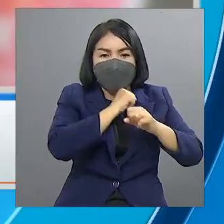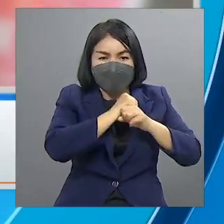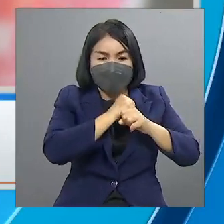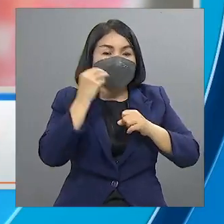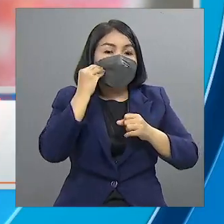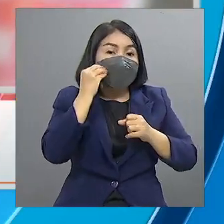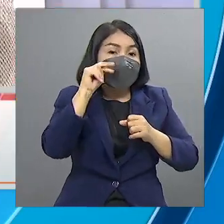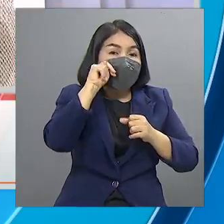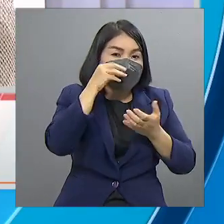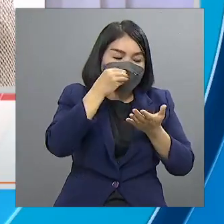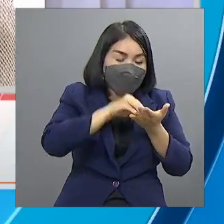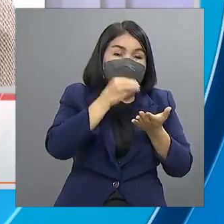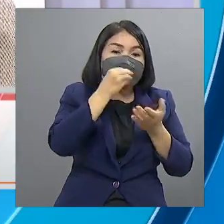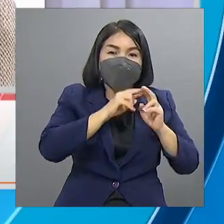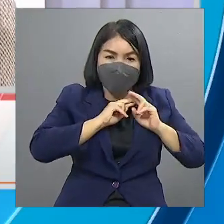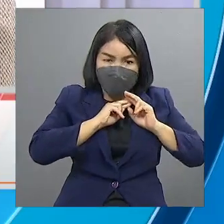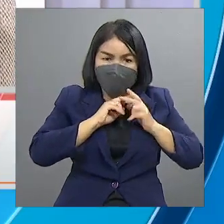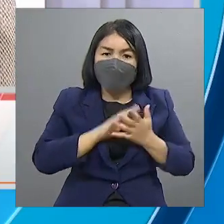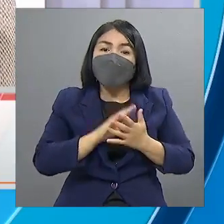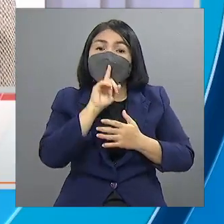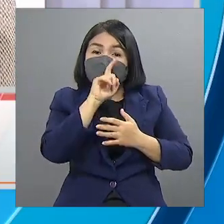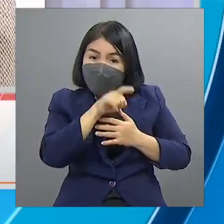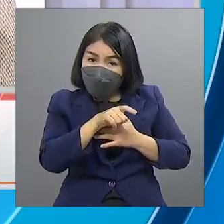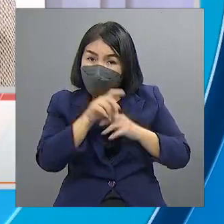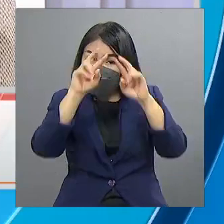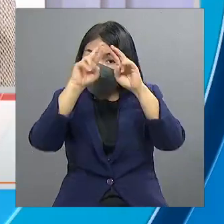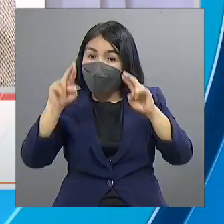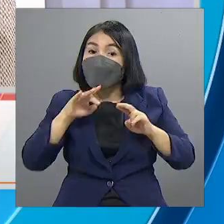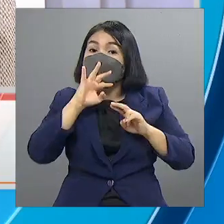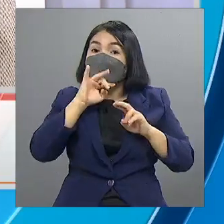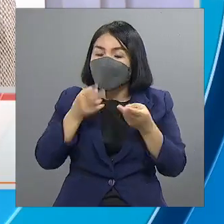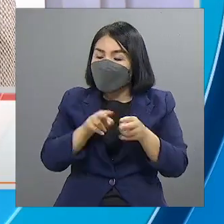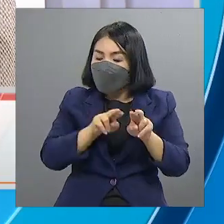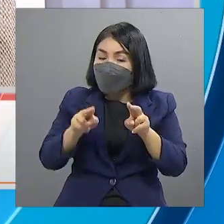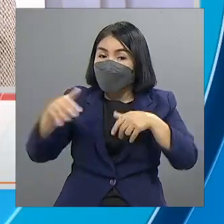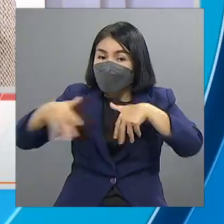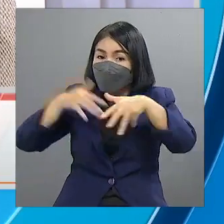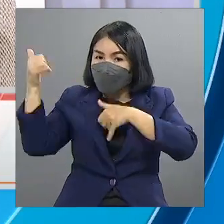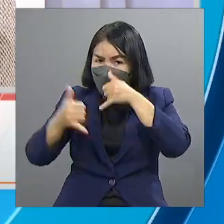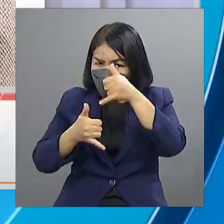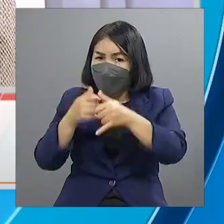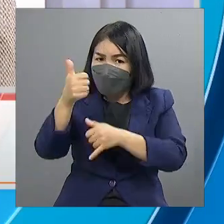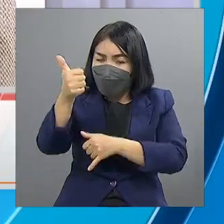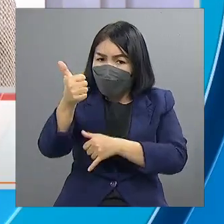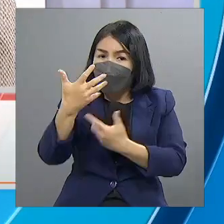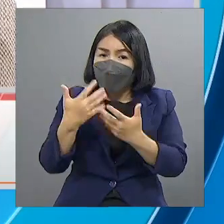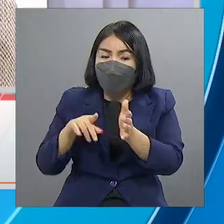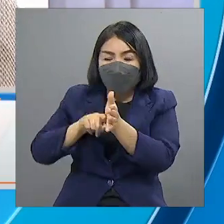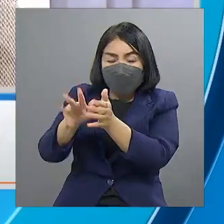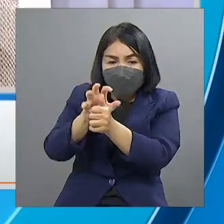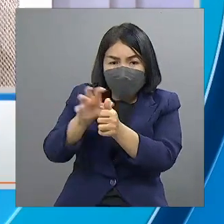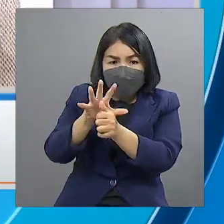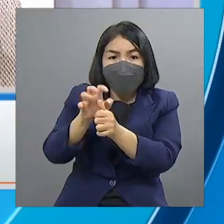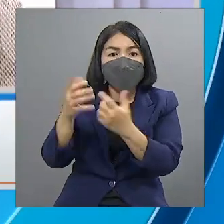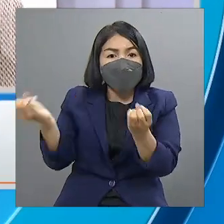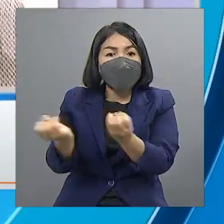ครับตอนนั้นพอทำร้านหมูกระทะแล้วเป็นยังไงบ้างครับผลตอบรับดีไหมสูตรน้ำจิ้มของเราแล้วพอโควิด19เข้ามาปุ๊บเนี่ยโอ้น่าจะ